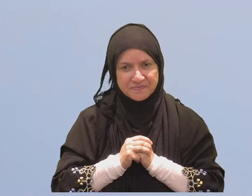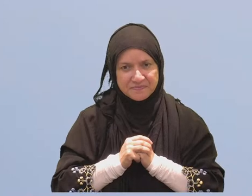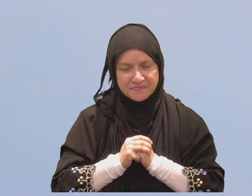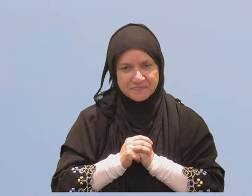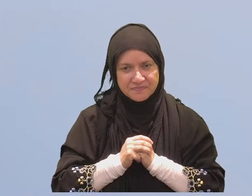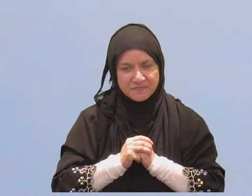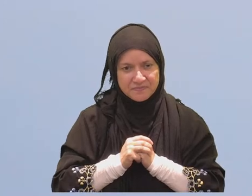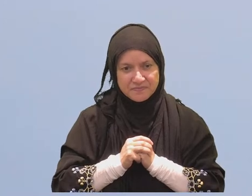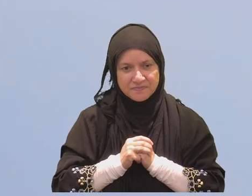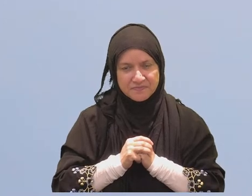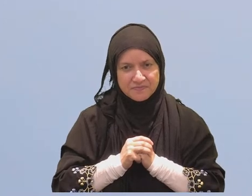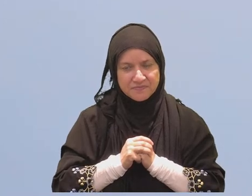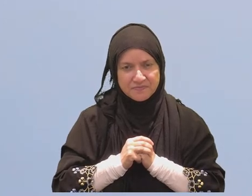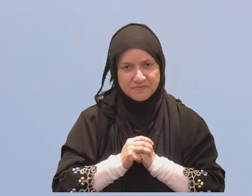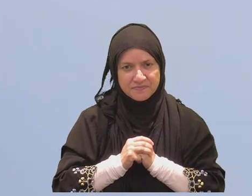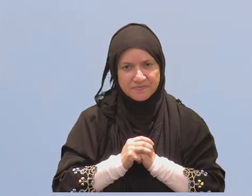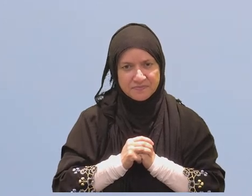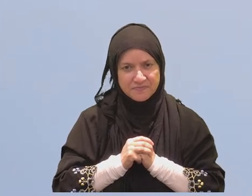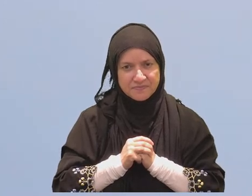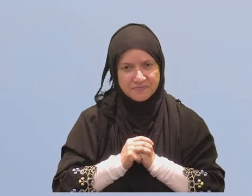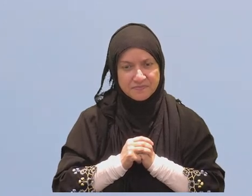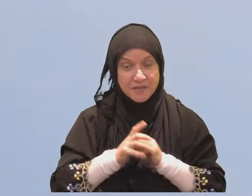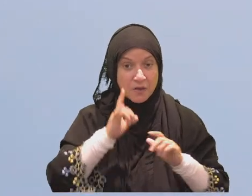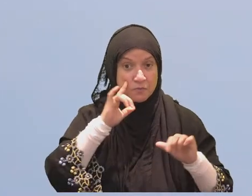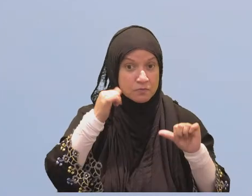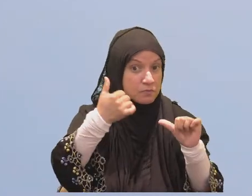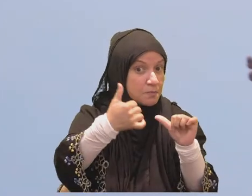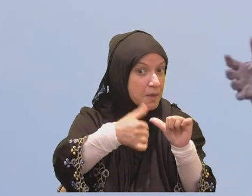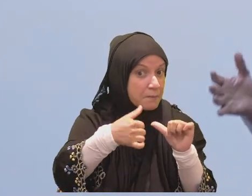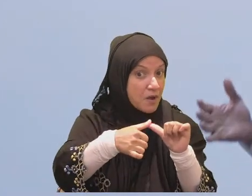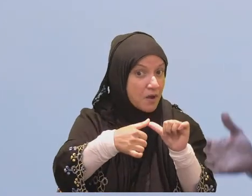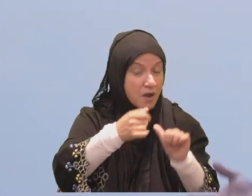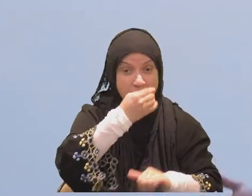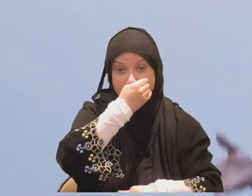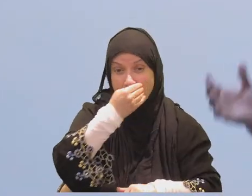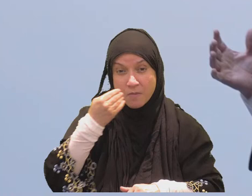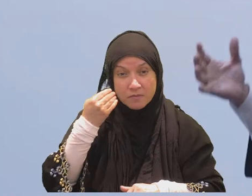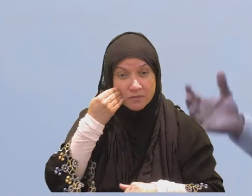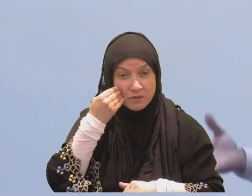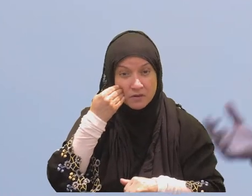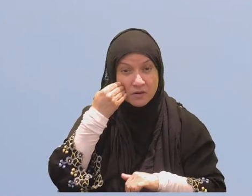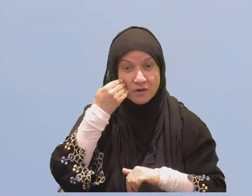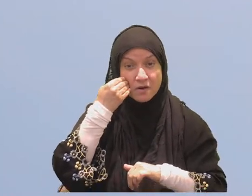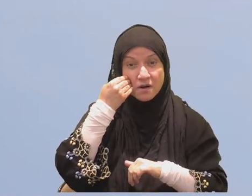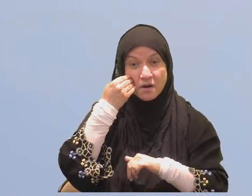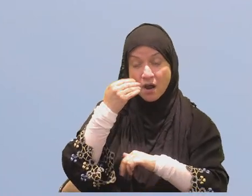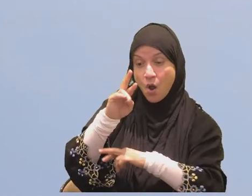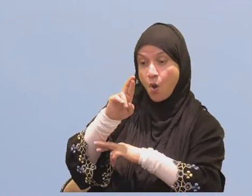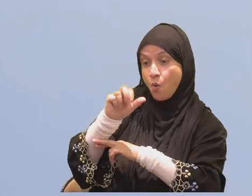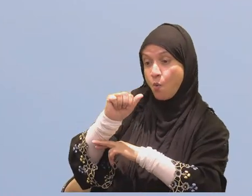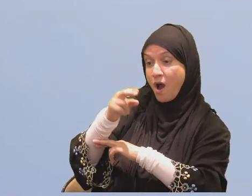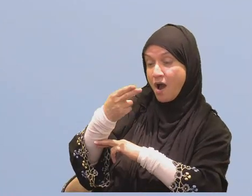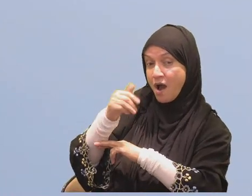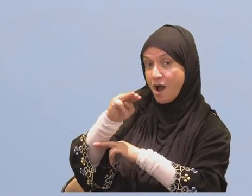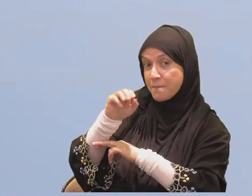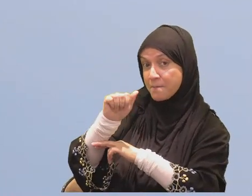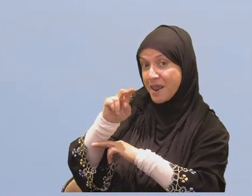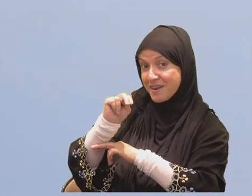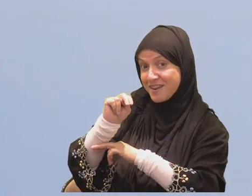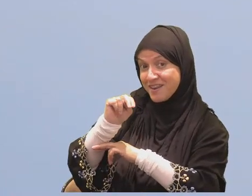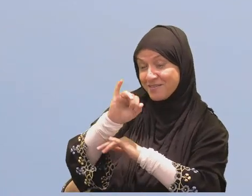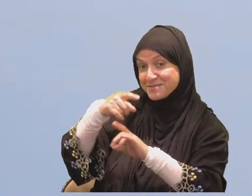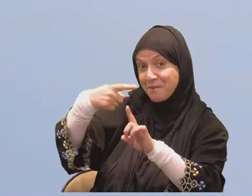Quran, Ramadan is the month of Quran. Brothers, sisters, read your Quran. Come to Taraweeh, listen to the Quran. شهر رمضان